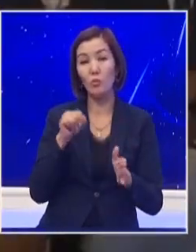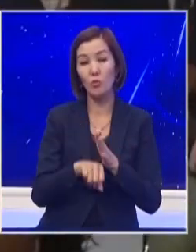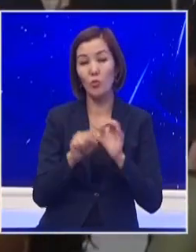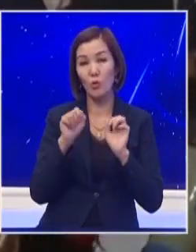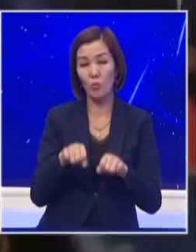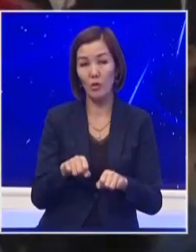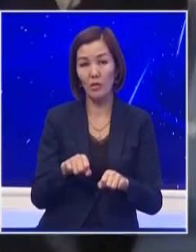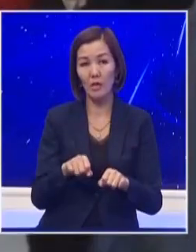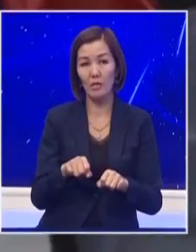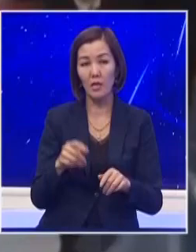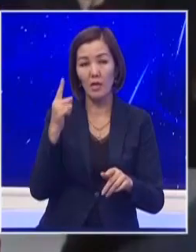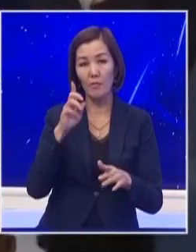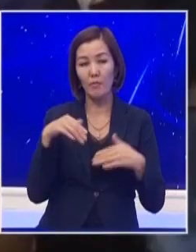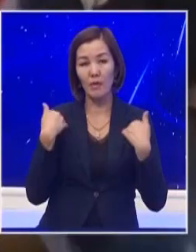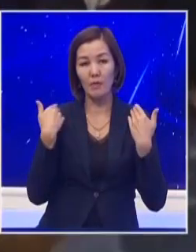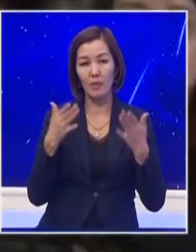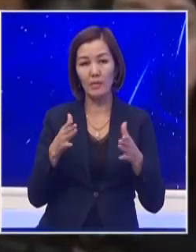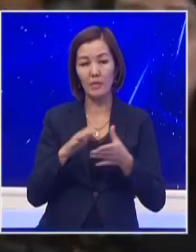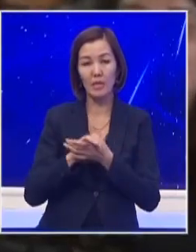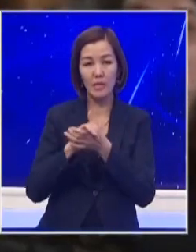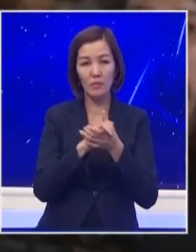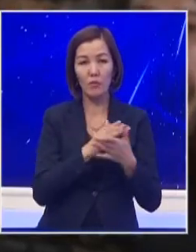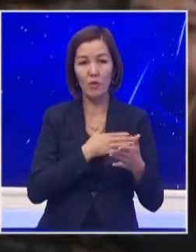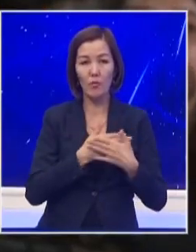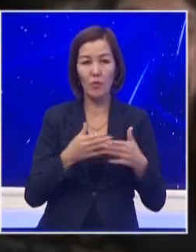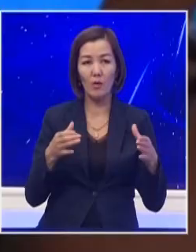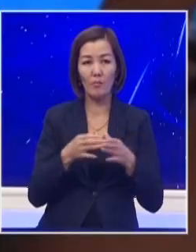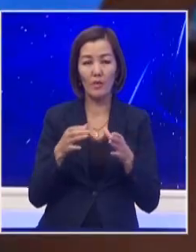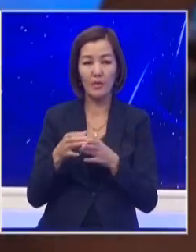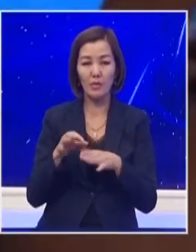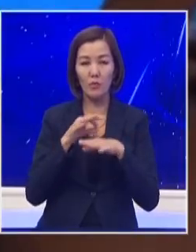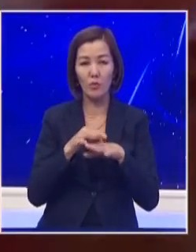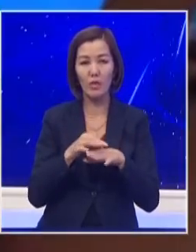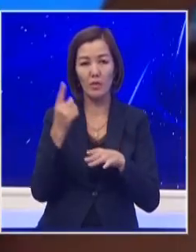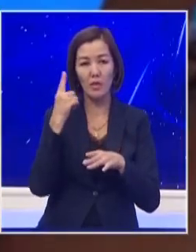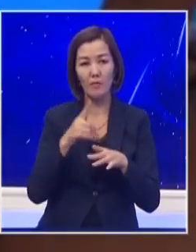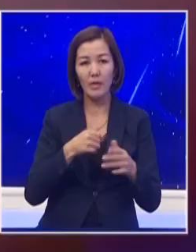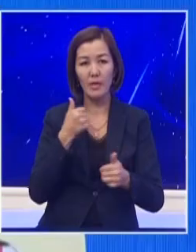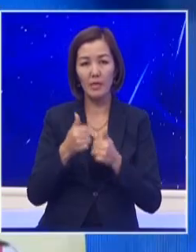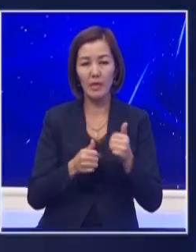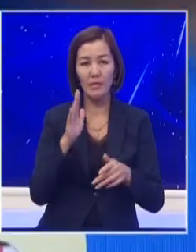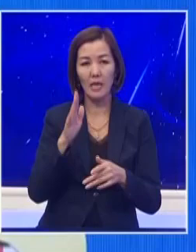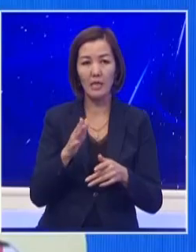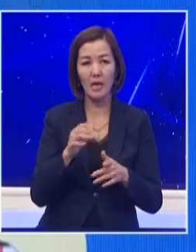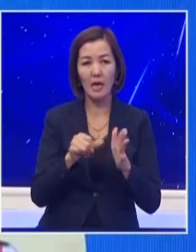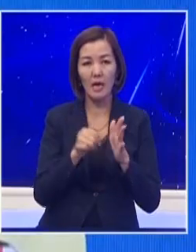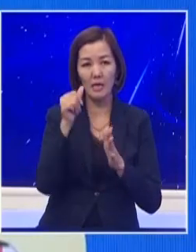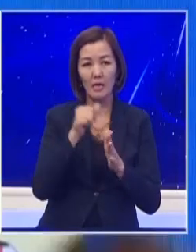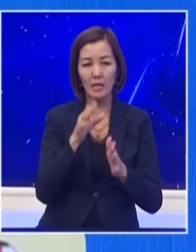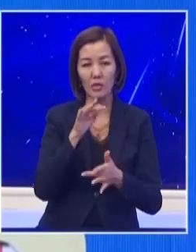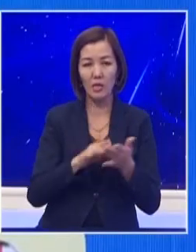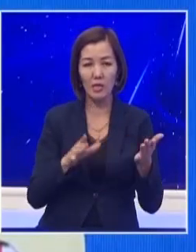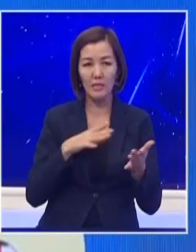Мемлекет басшысының ұсынысы бойынша кәсіподақтар мен қоғам белсенділерінің арасында өтетін бұл пікірталас алдағы жарты жылда да